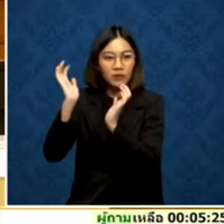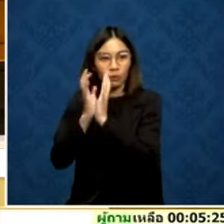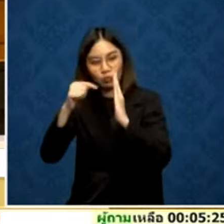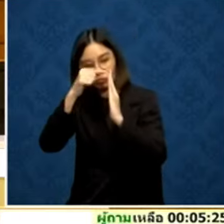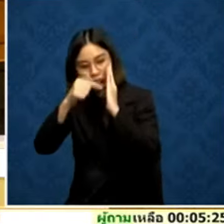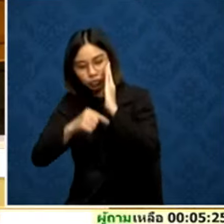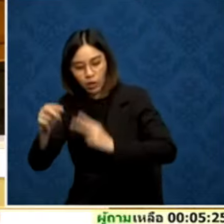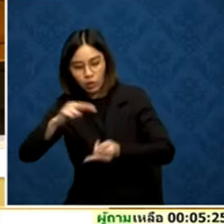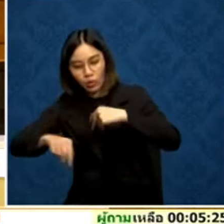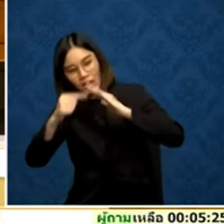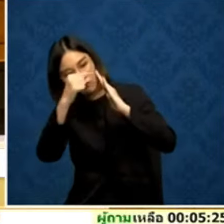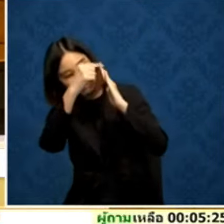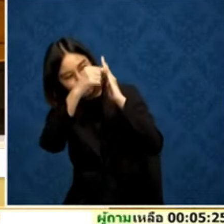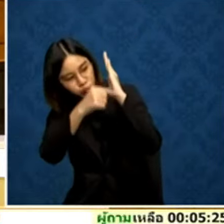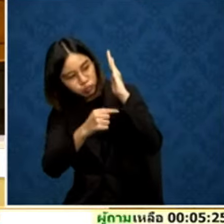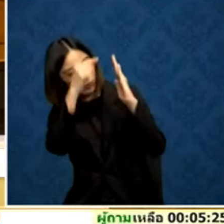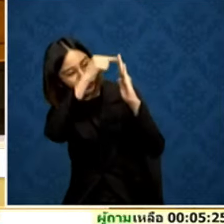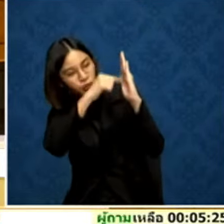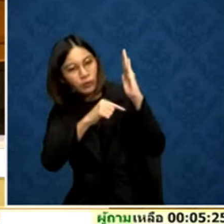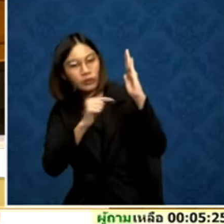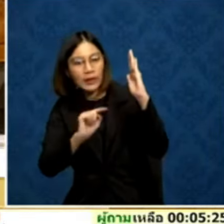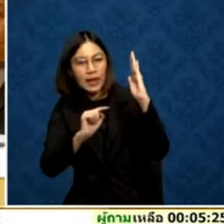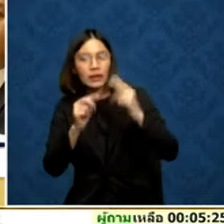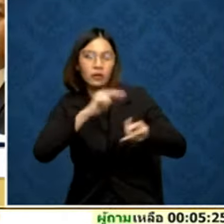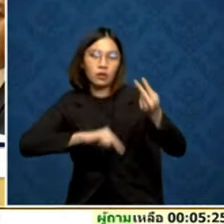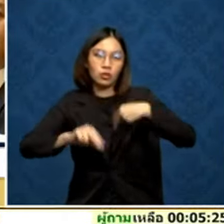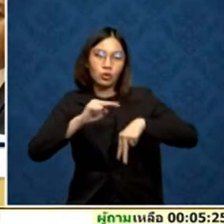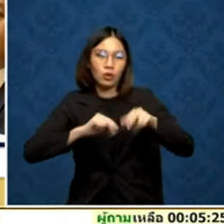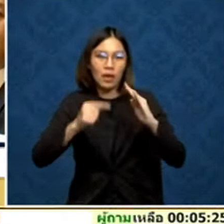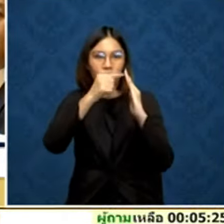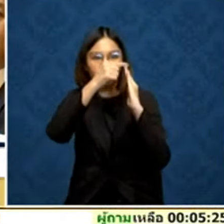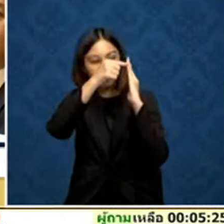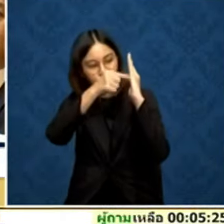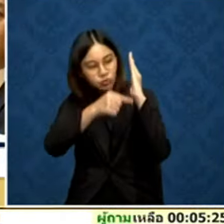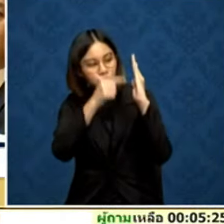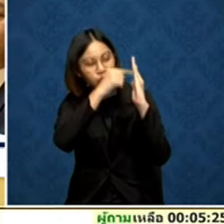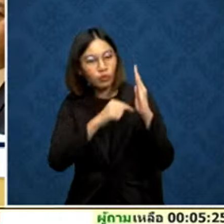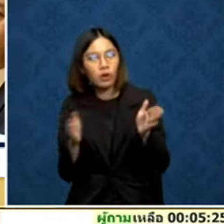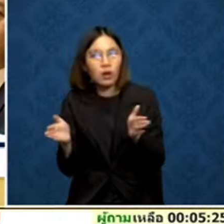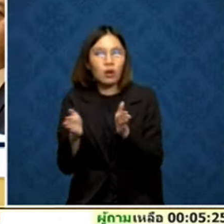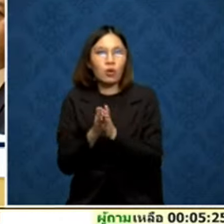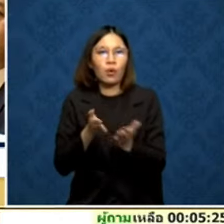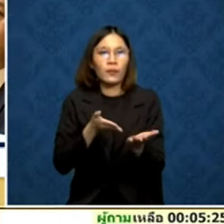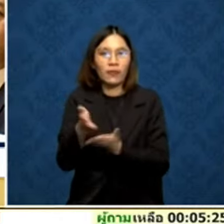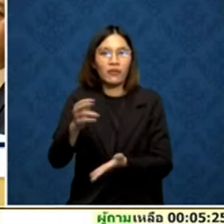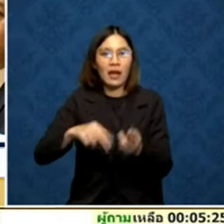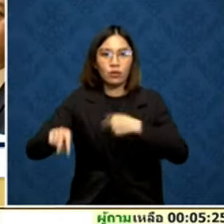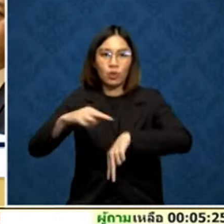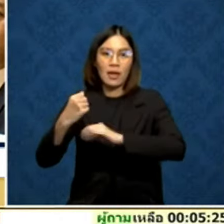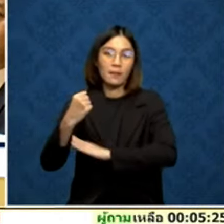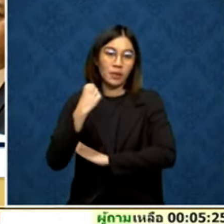ที่รักษาตะเข็บชายแดนเป็นผู้ที่ดูแลชายแดนเพื่อควบคู่ไปกับฝ่ายความมั่นคง